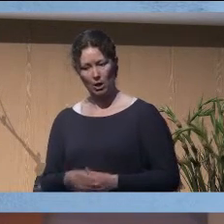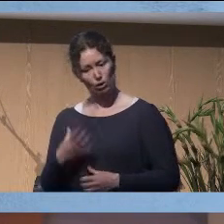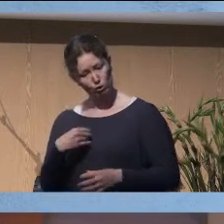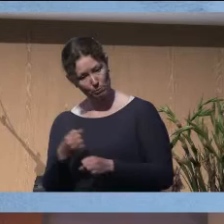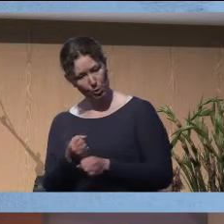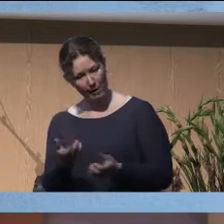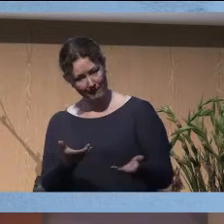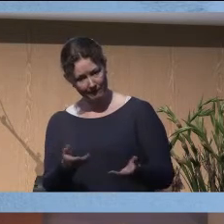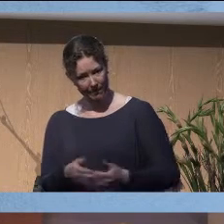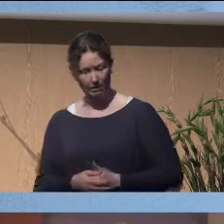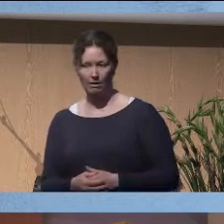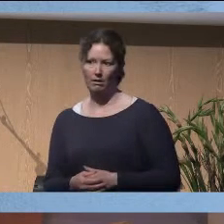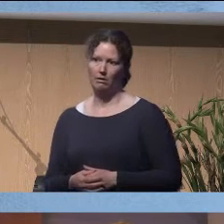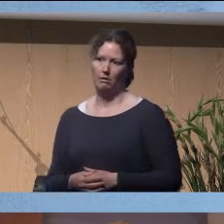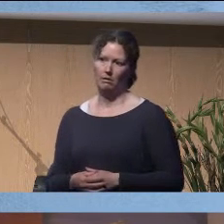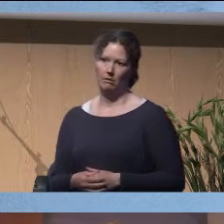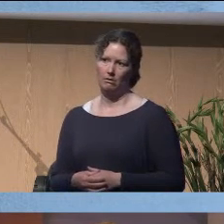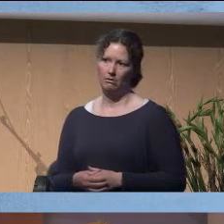kaffe?